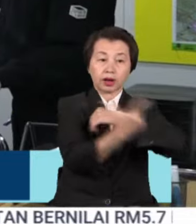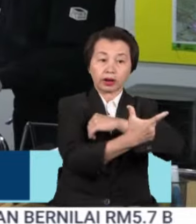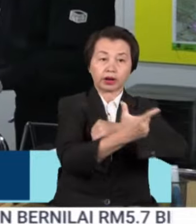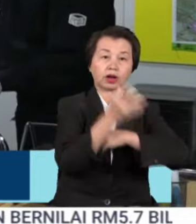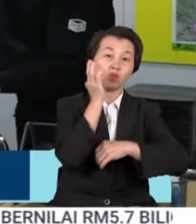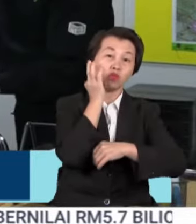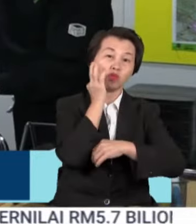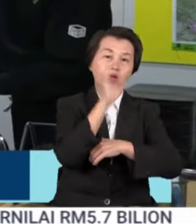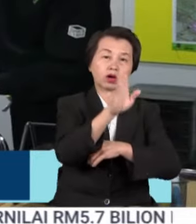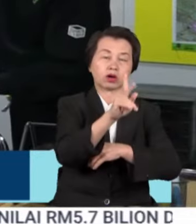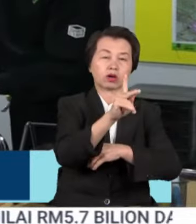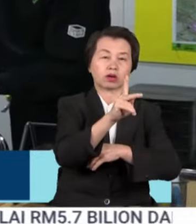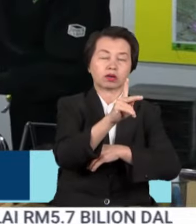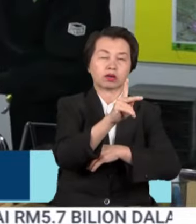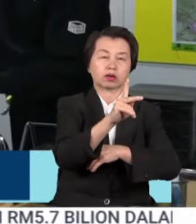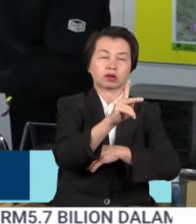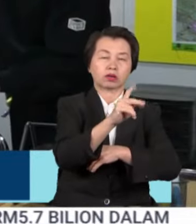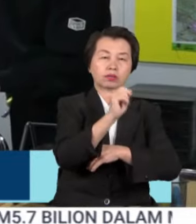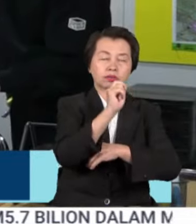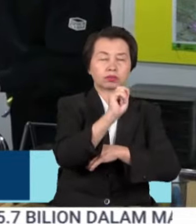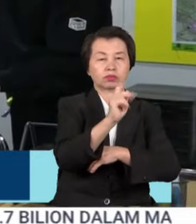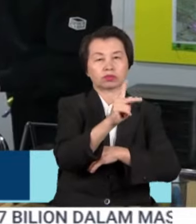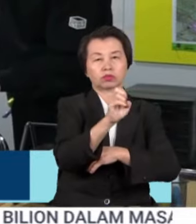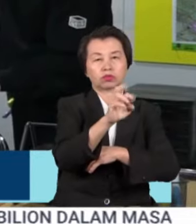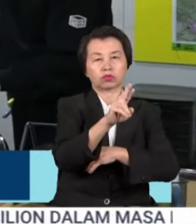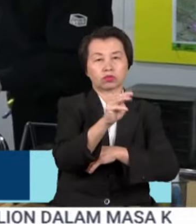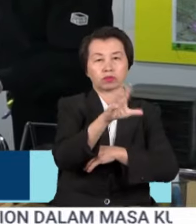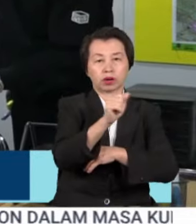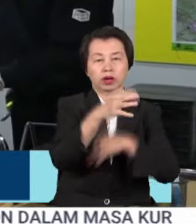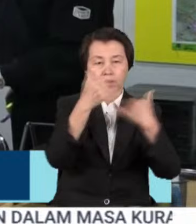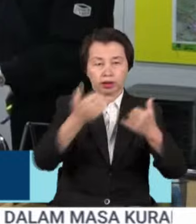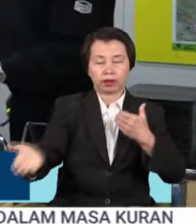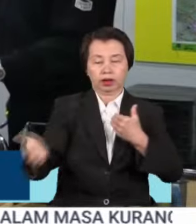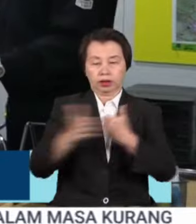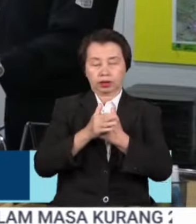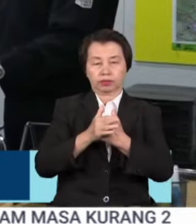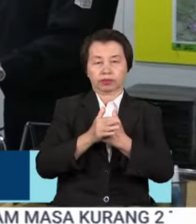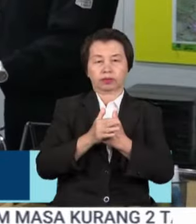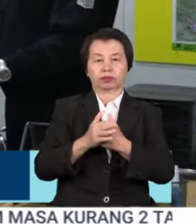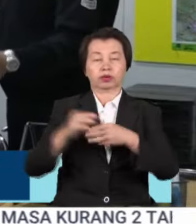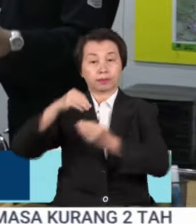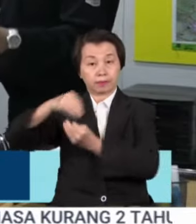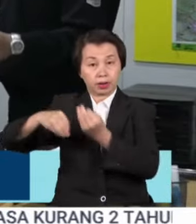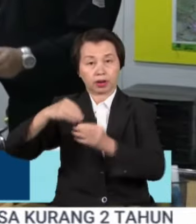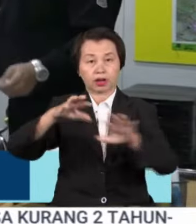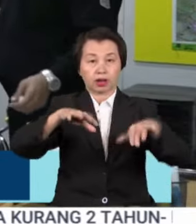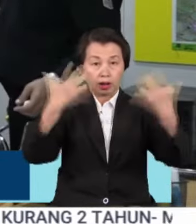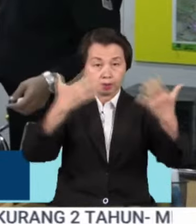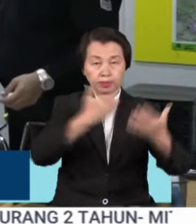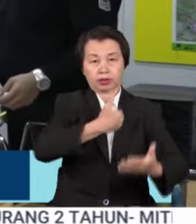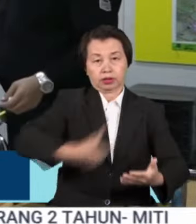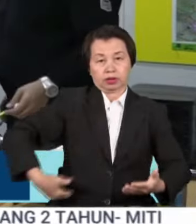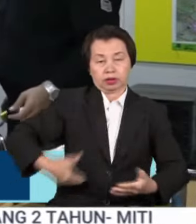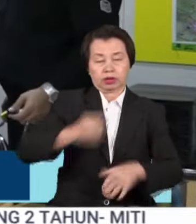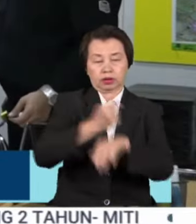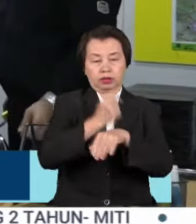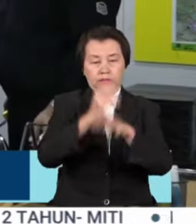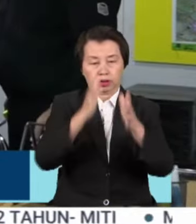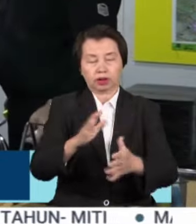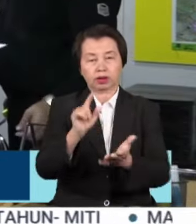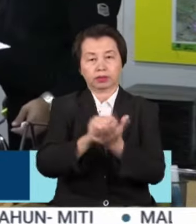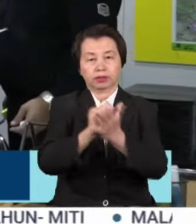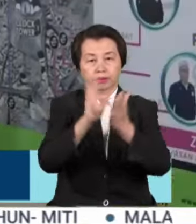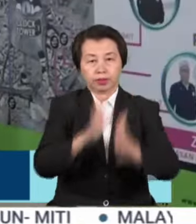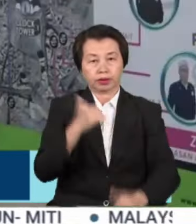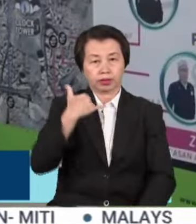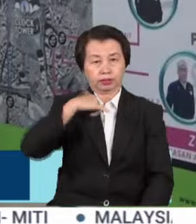ini kami kembali semula ke Mekah selepas selesai umrah kepada buat para petugas dan juga pengamal media